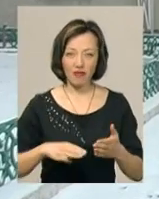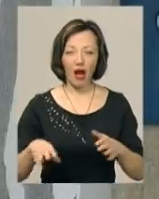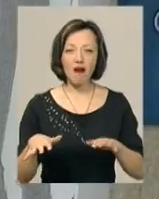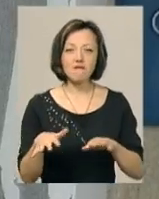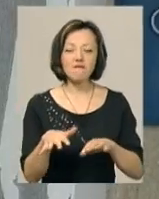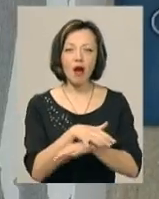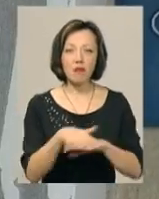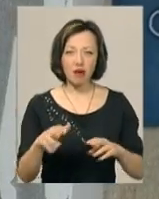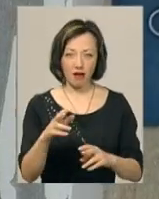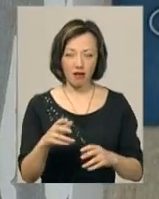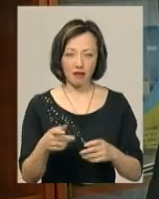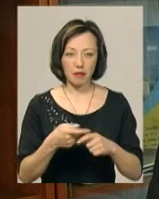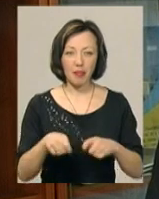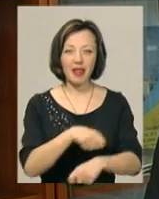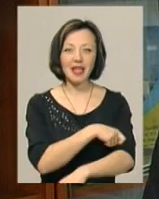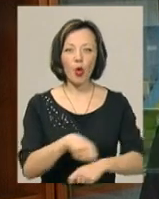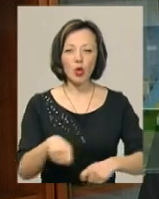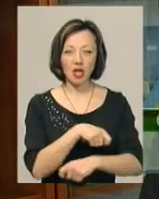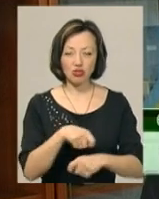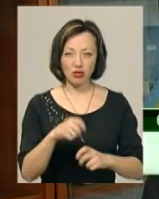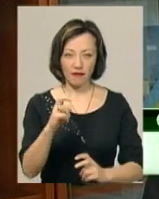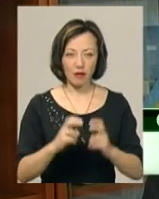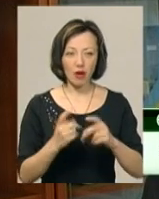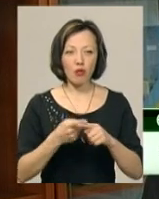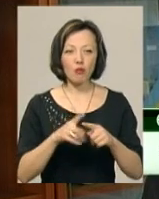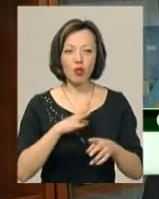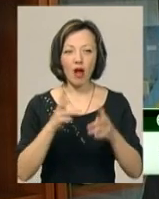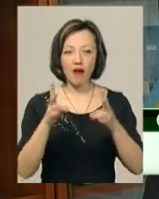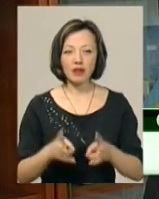Євгеній Білоус. Були аварійні скиди, що трохи